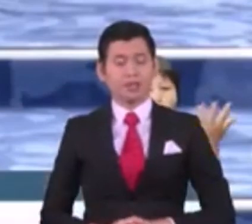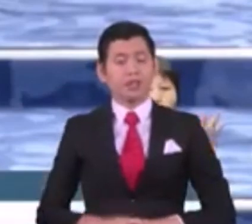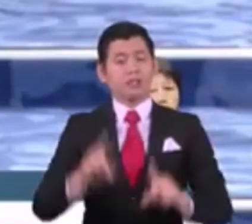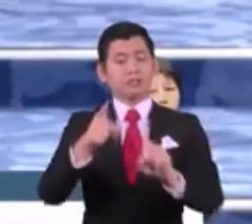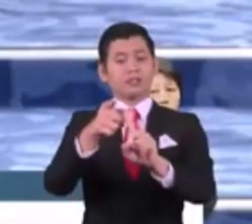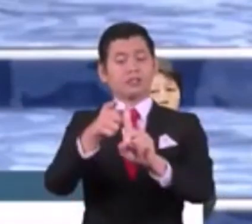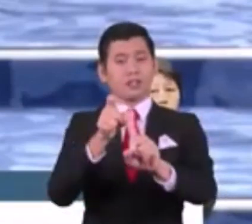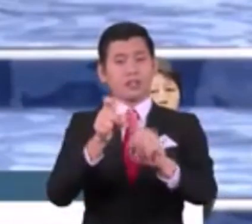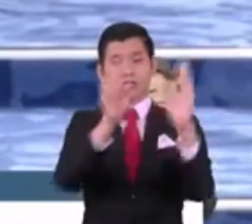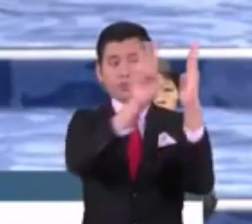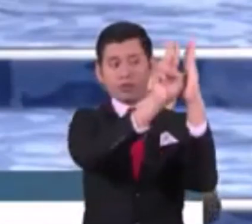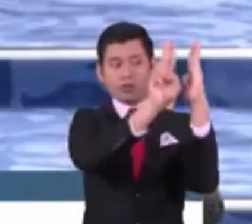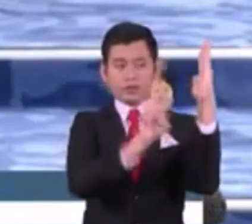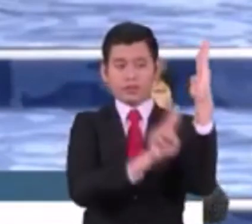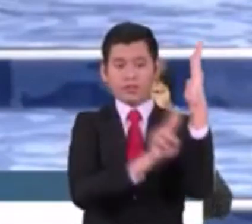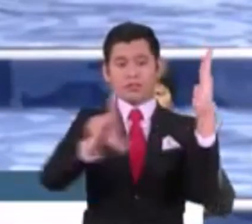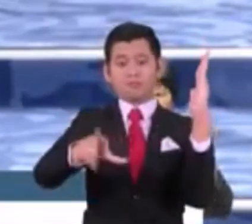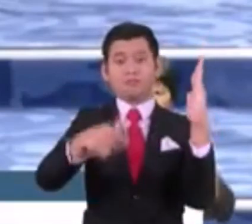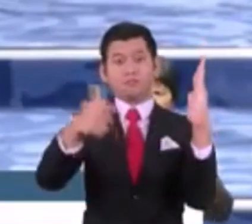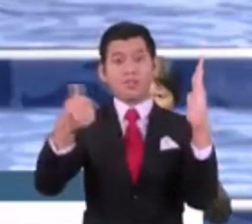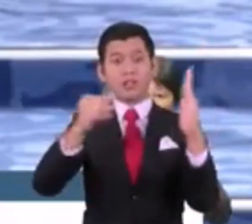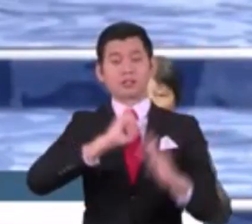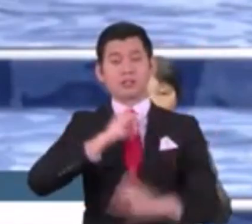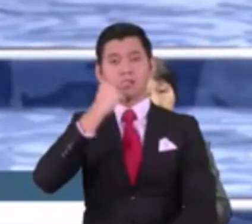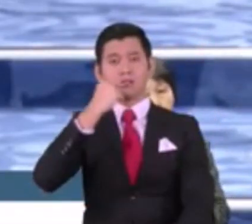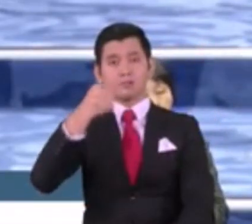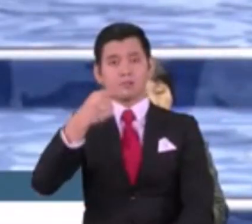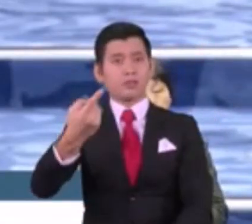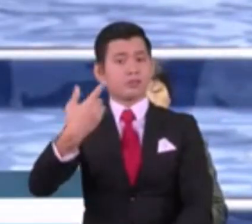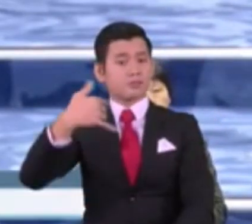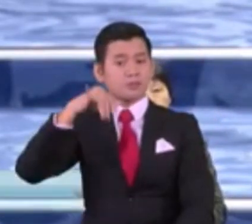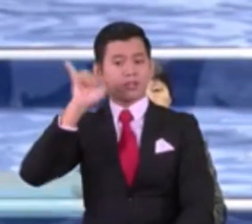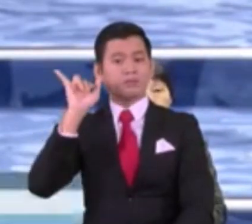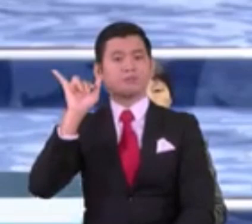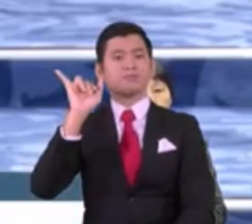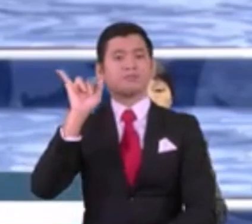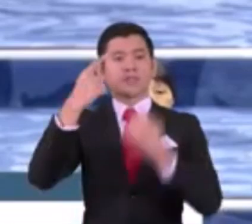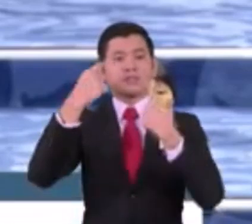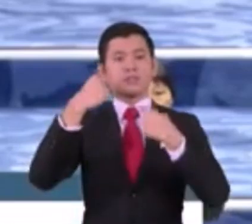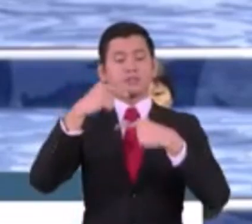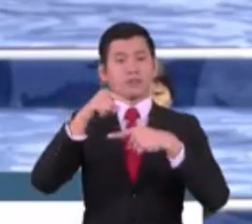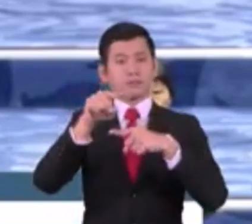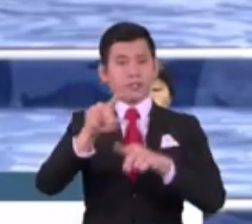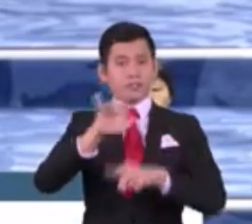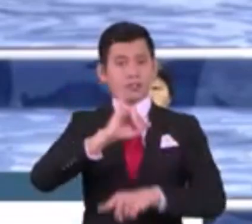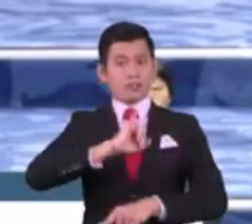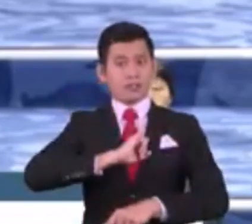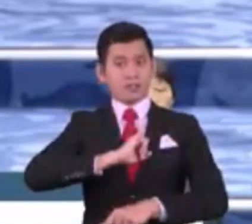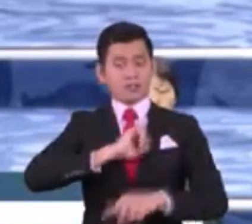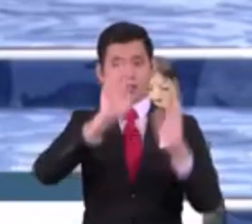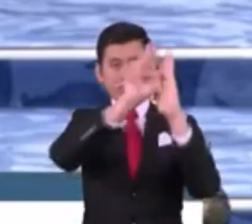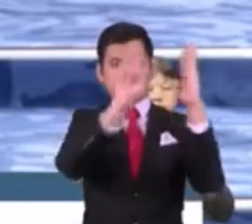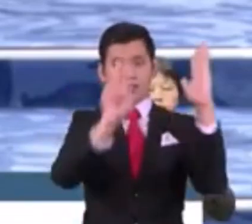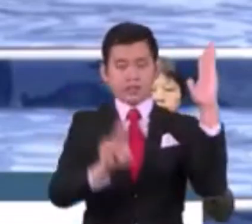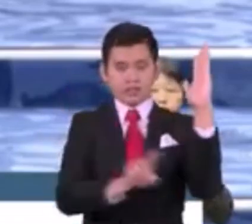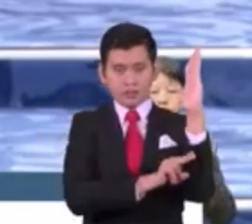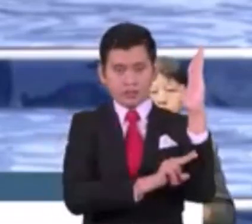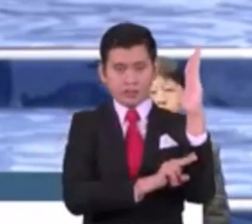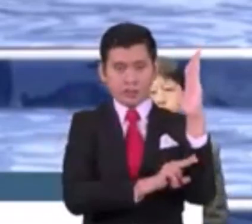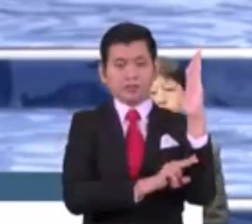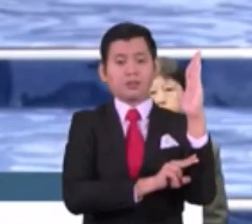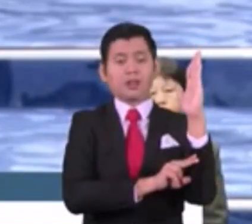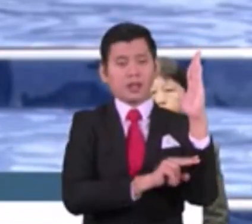Dari segi undang-undang lain, seperti saya sebut semalam dalam jawapan saya pada Pago, Kanun Keseksaan, Akta Hasutan